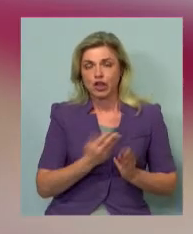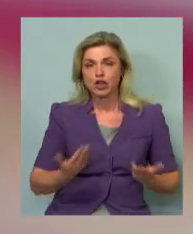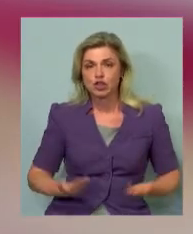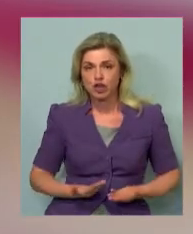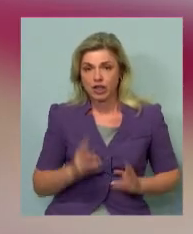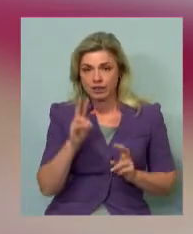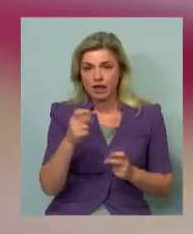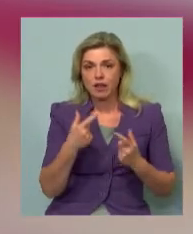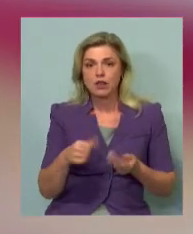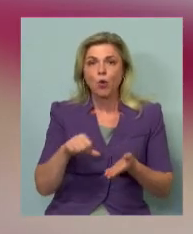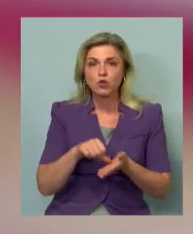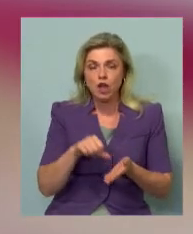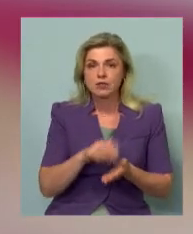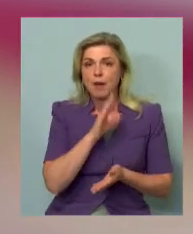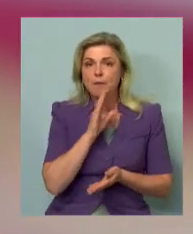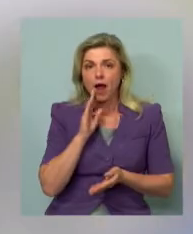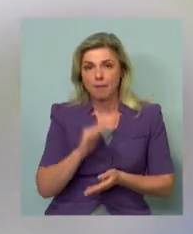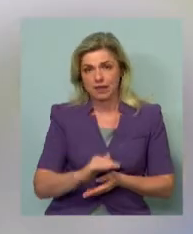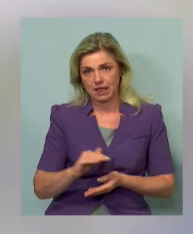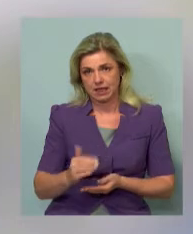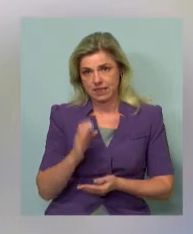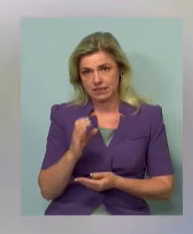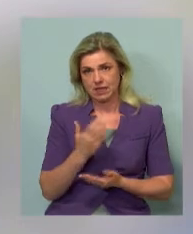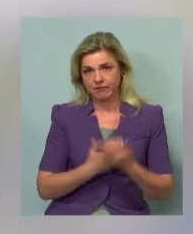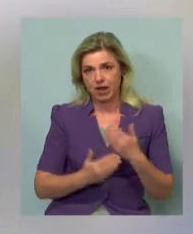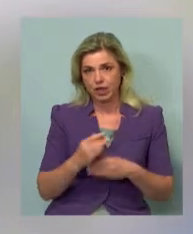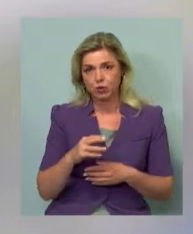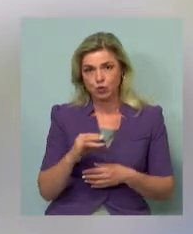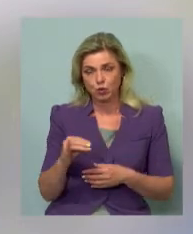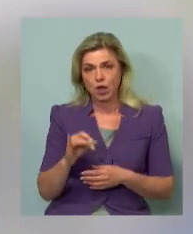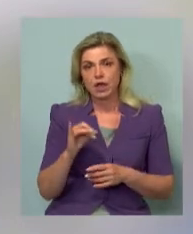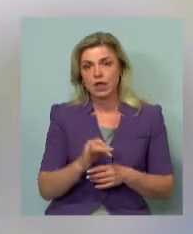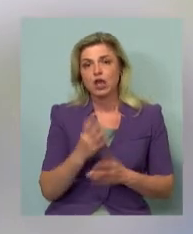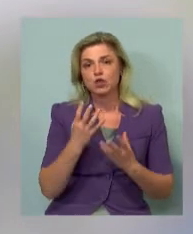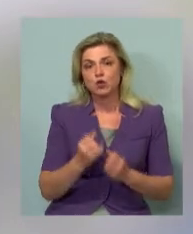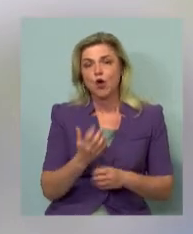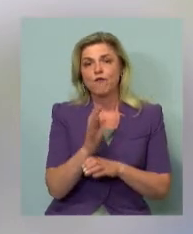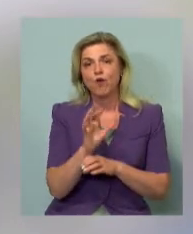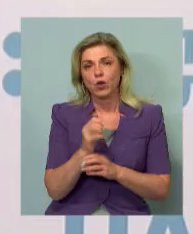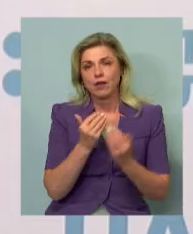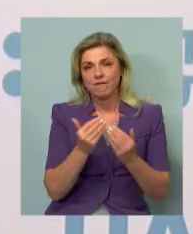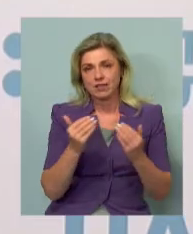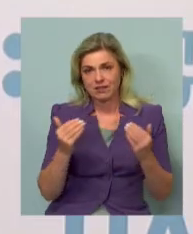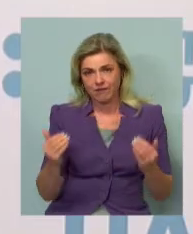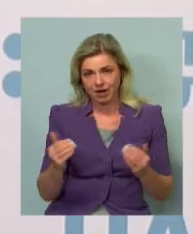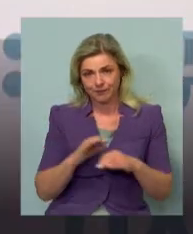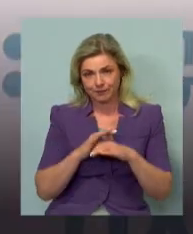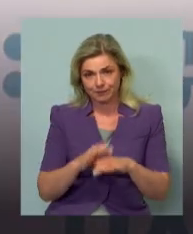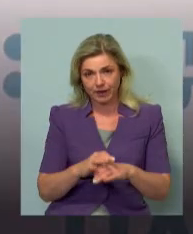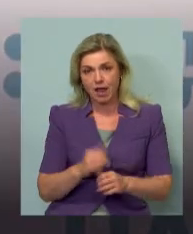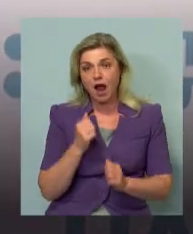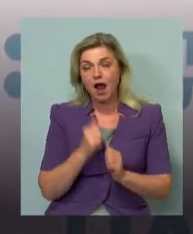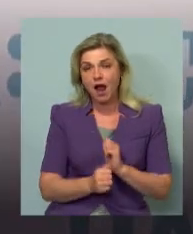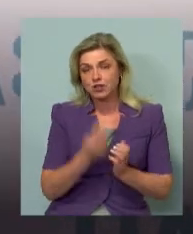беруть мами дітей з інвалідністю. А дипломом другого ступеня нагороджена фотовиставка від «Доброти і довіри. Світло в тобі». І кожен показував